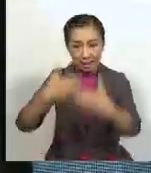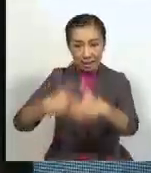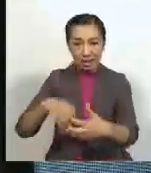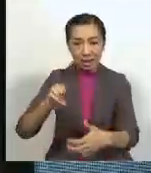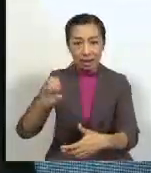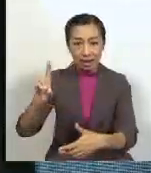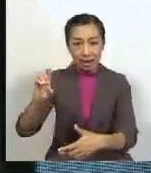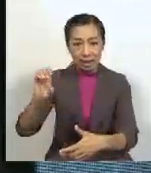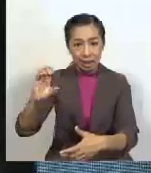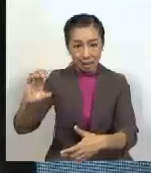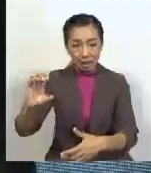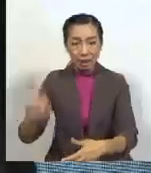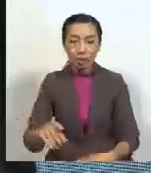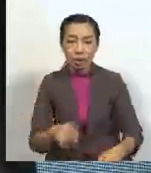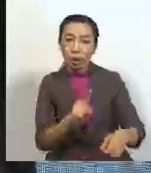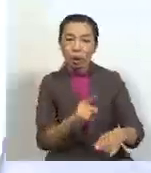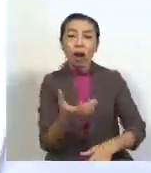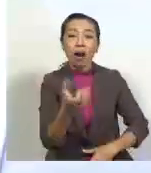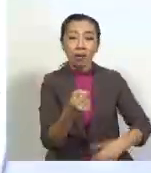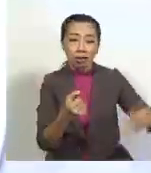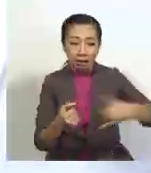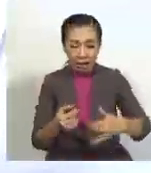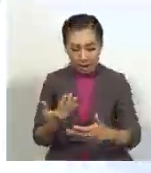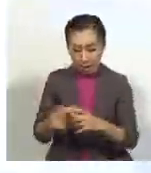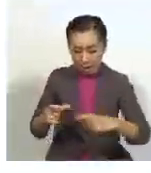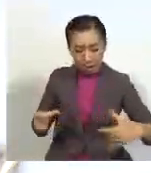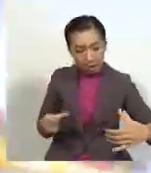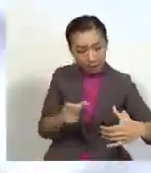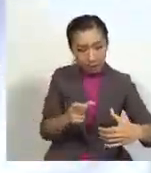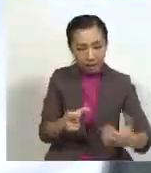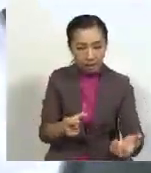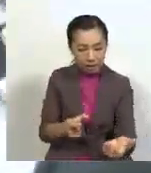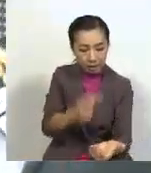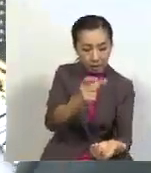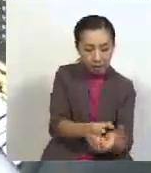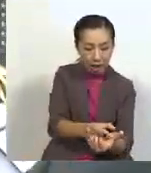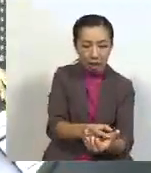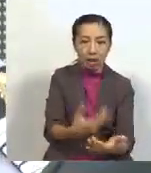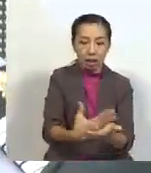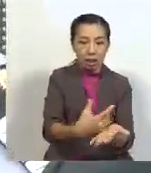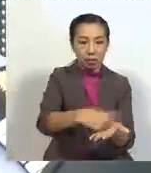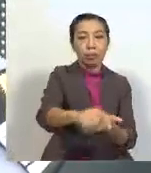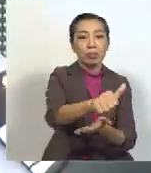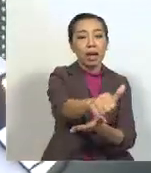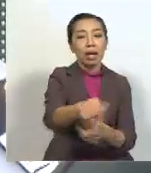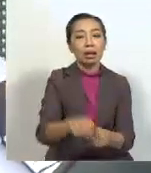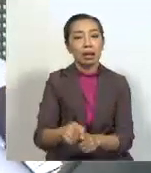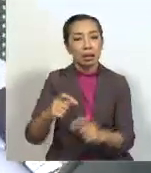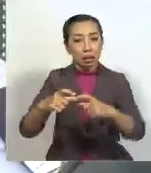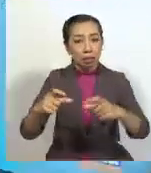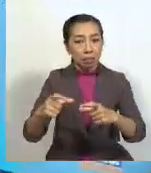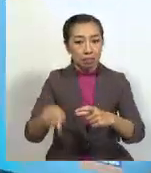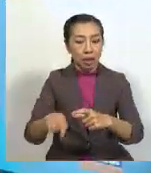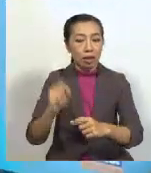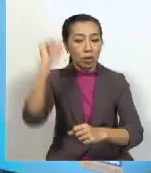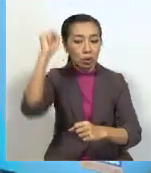ภายในบัตรตามอัตราค่าบริการของรถโดยสารแต่ละประเภทสำหรับบัตรโดยสารล่วงหน้ารถปรับอากาศและบัตรโดยสาร